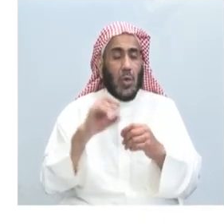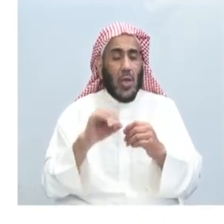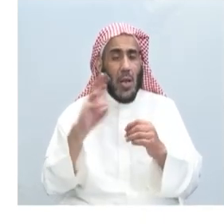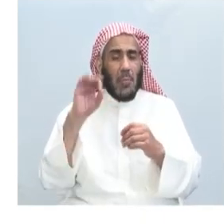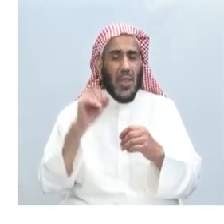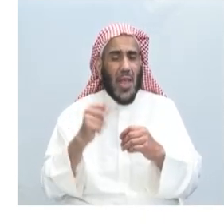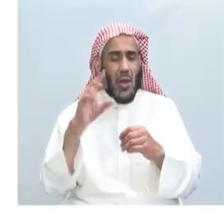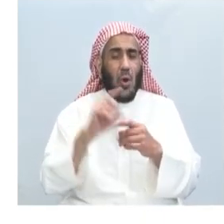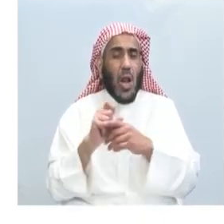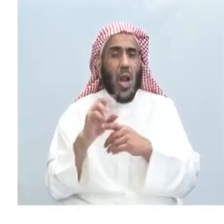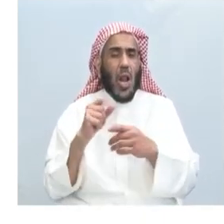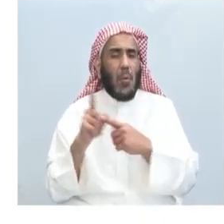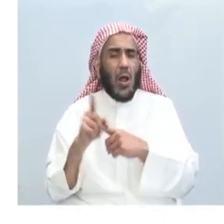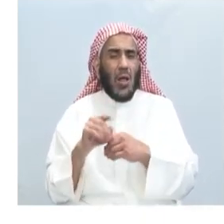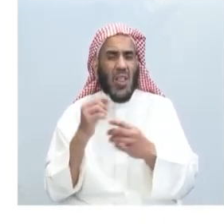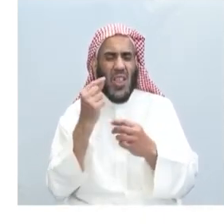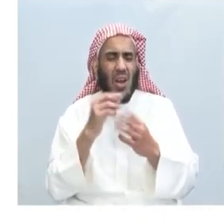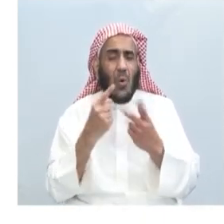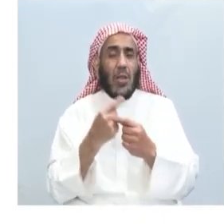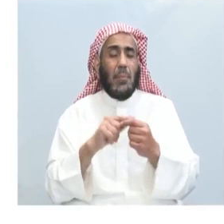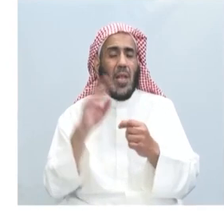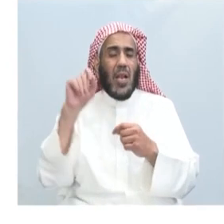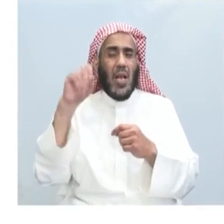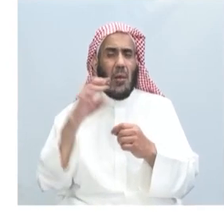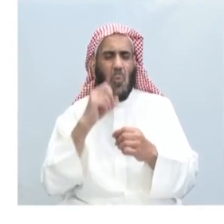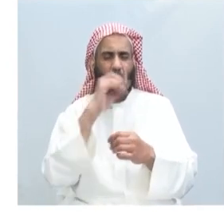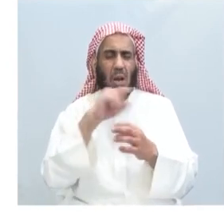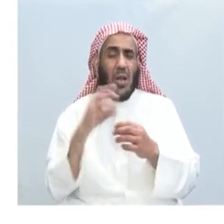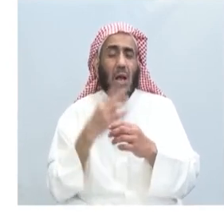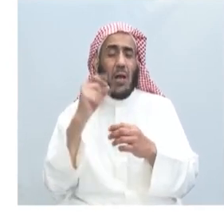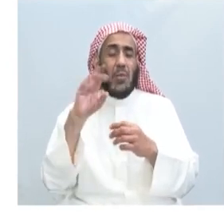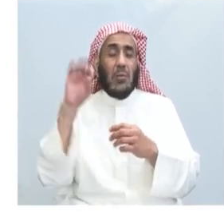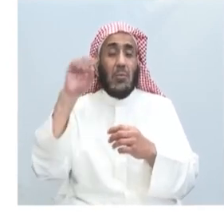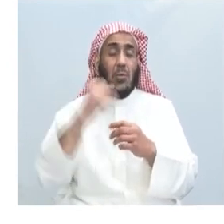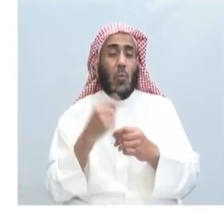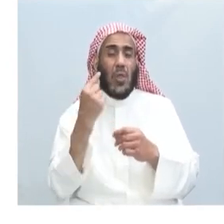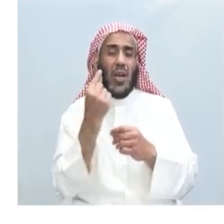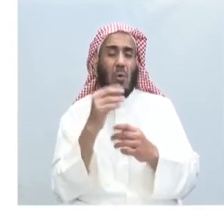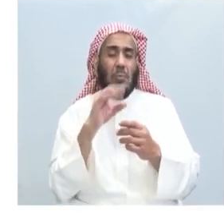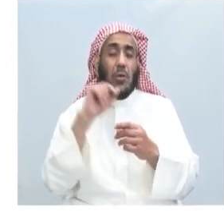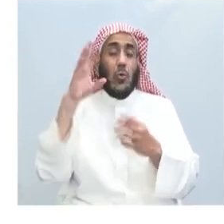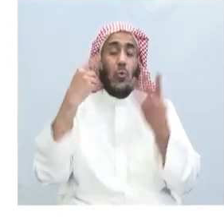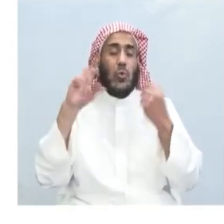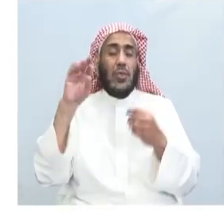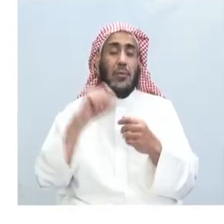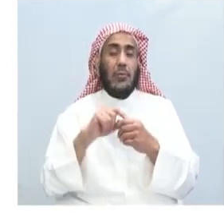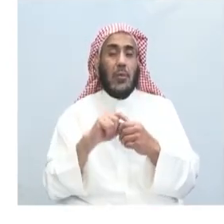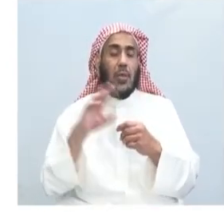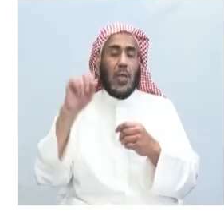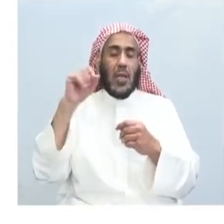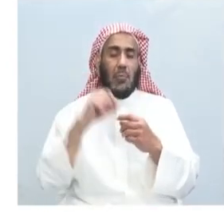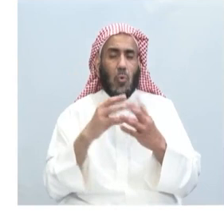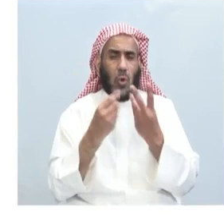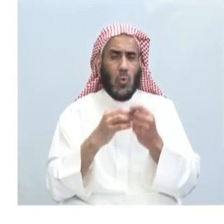للميثانول الميثانول عباره عن ذره واحده من الكربون اربع ذرات من الهيدروجين وذره واحده من الاكسجين الكربون